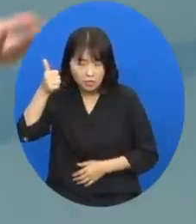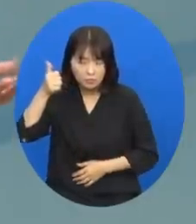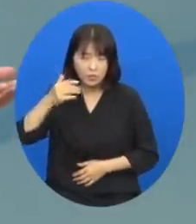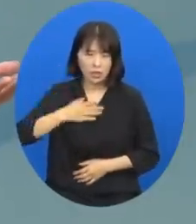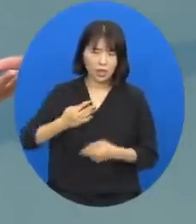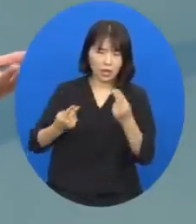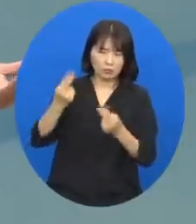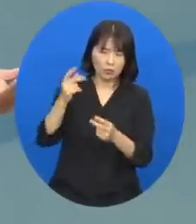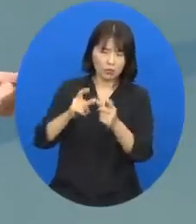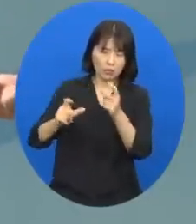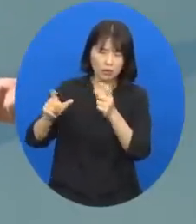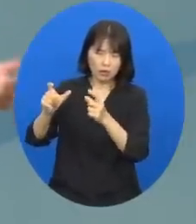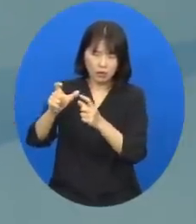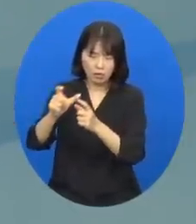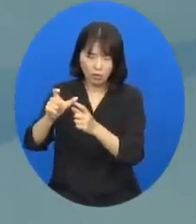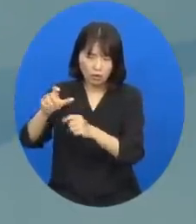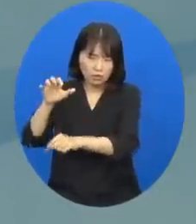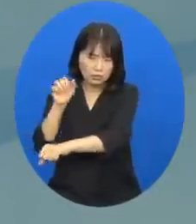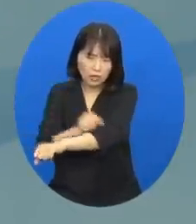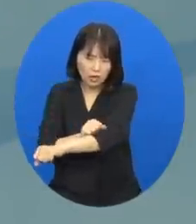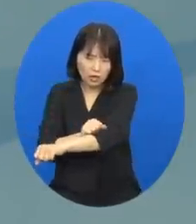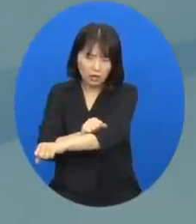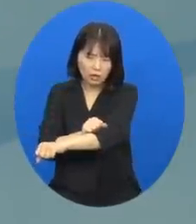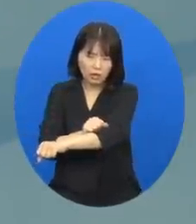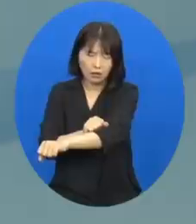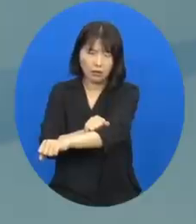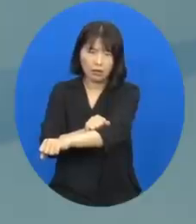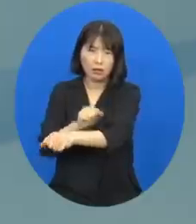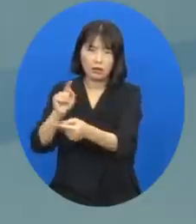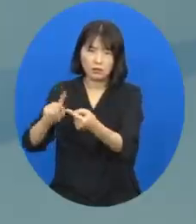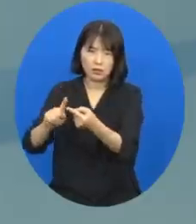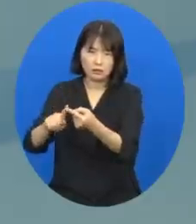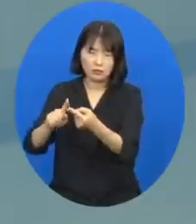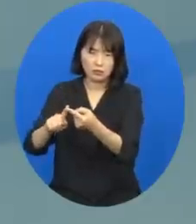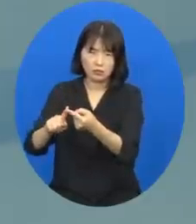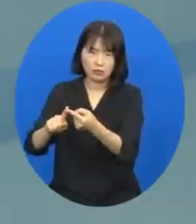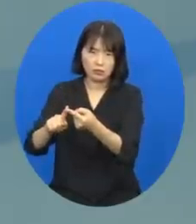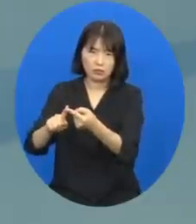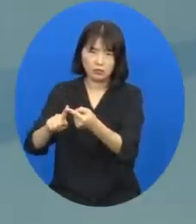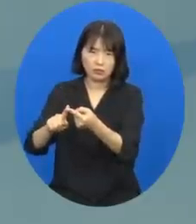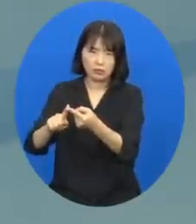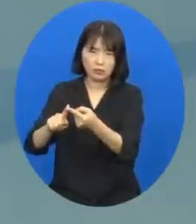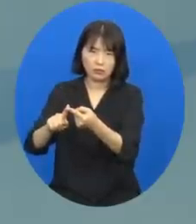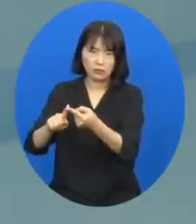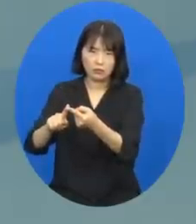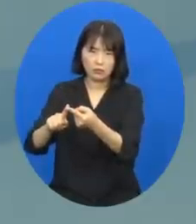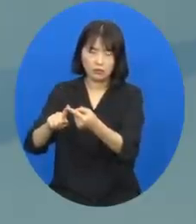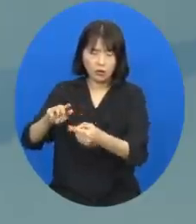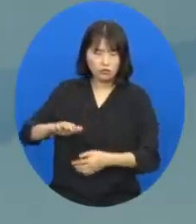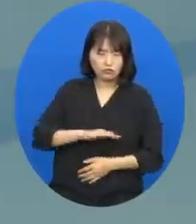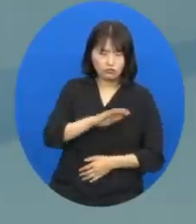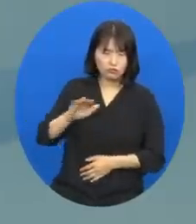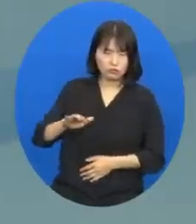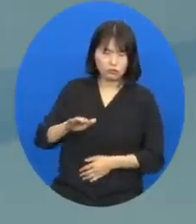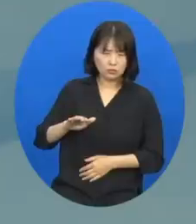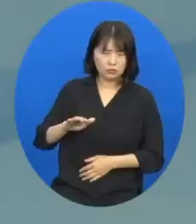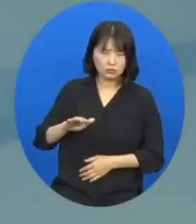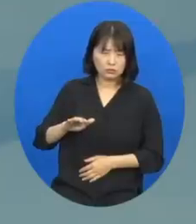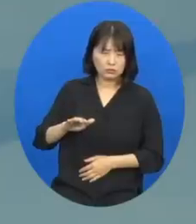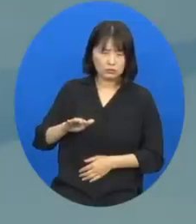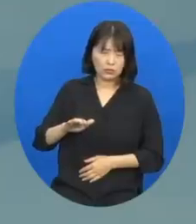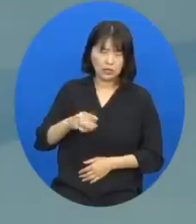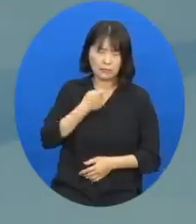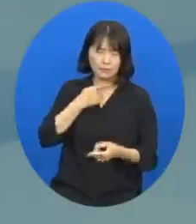자들이 라고 해서 말입니다 하나님이 그들에게 그처럼 큰 영예를 허락하신 것이 우리 얘기는 아주 못 마 땅에 보일지도